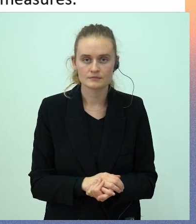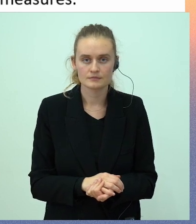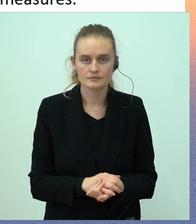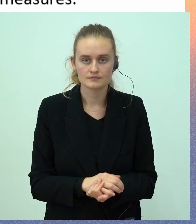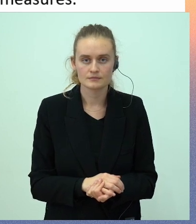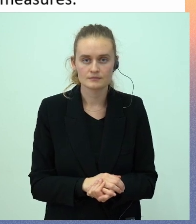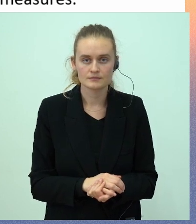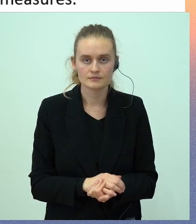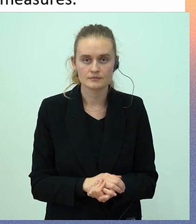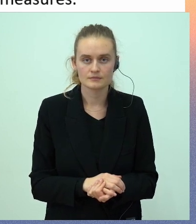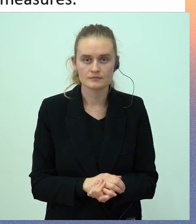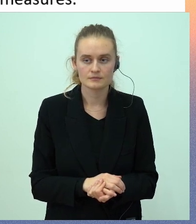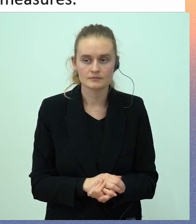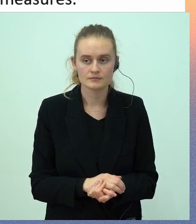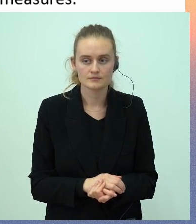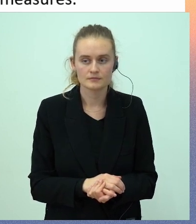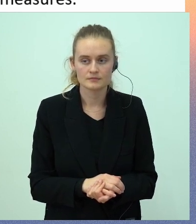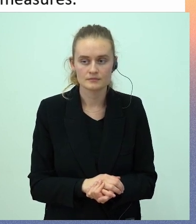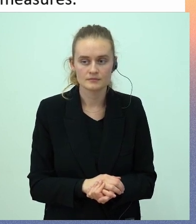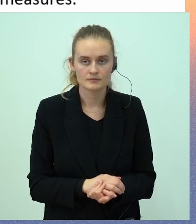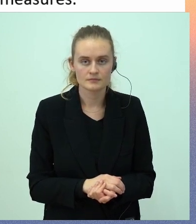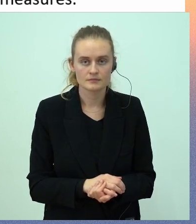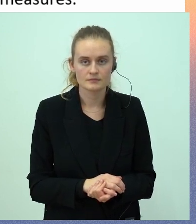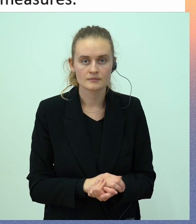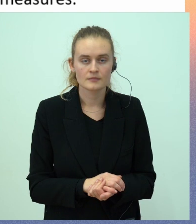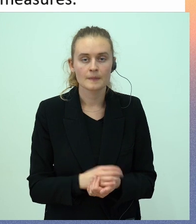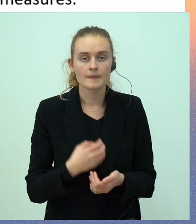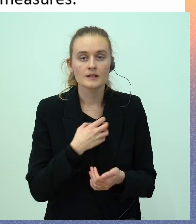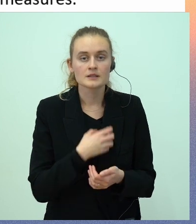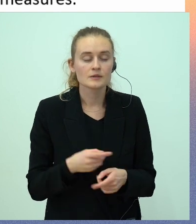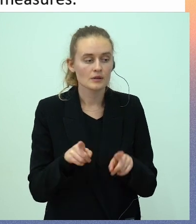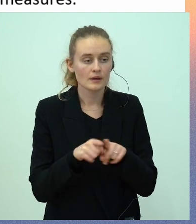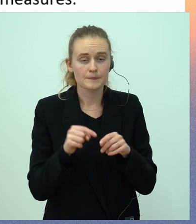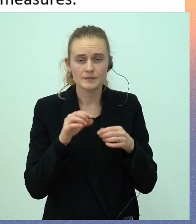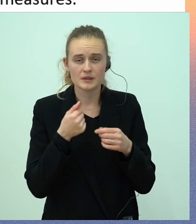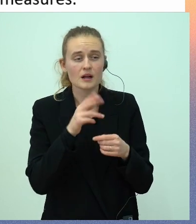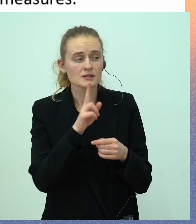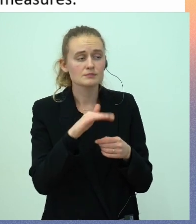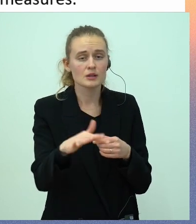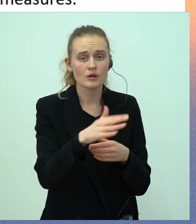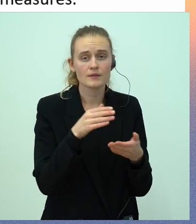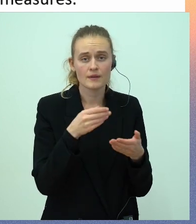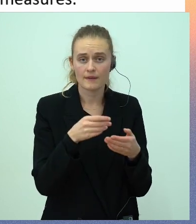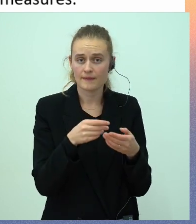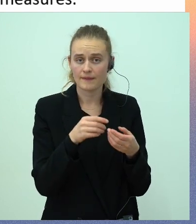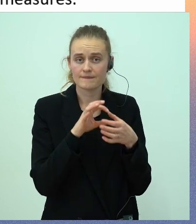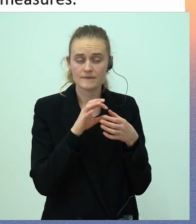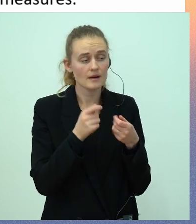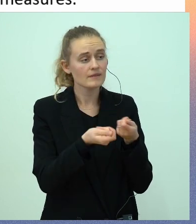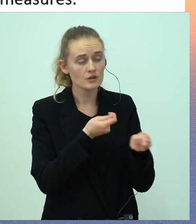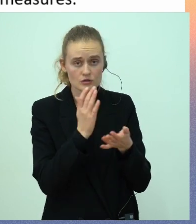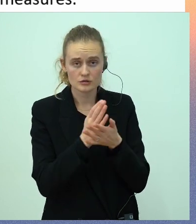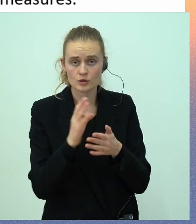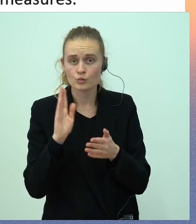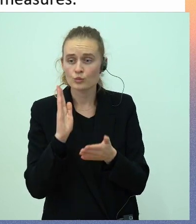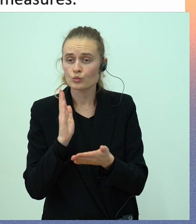tiek, tarkim, policijos atstovai turėtų tiesioginį ryšį su bendruomenių vadovais ir tokiu būdu užtikrintų